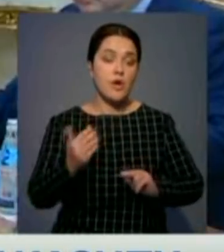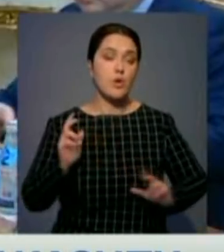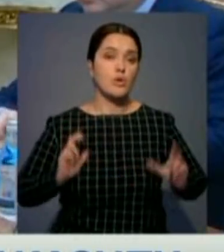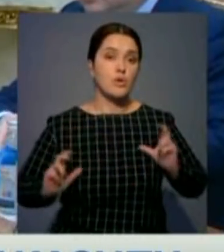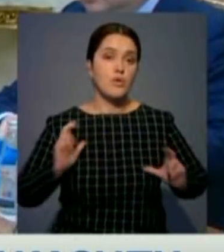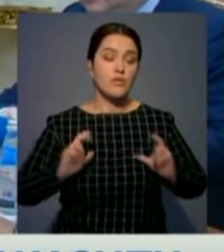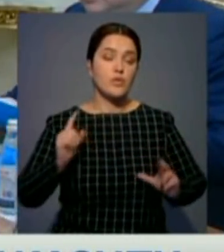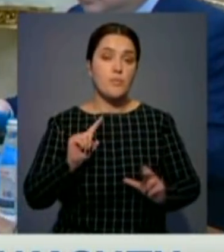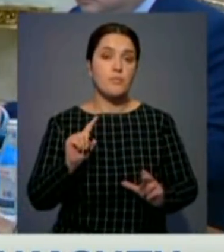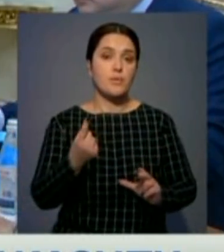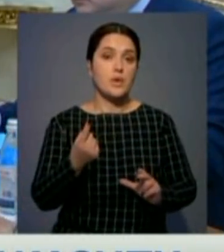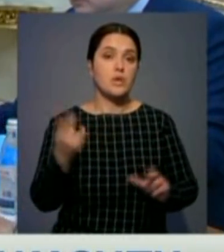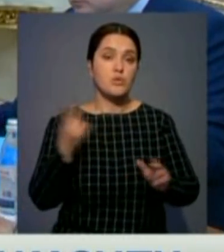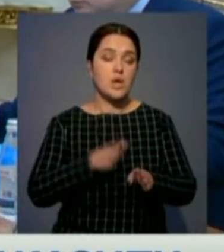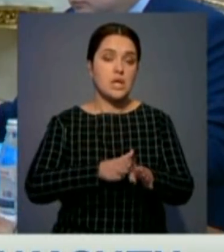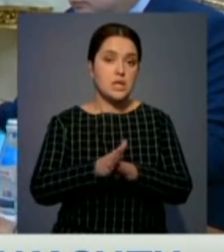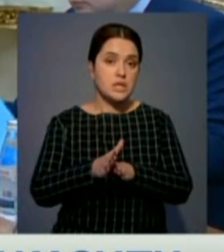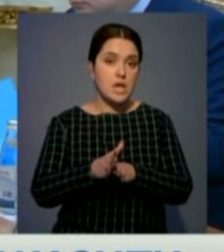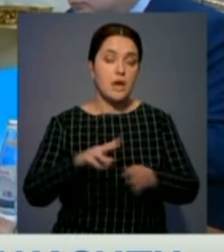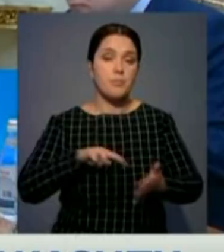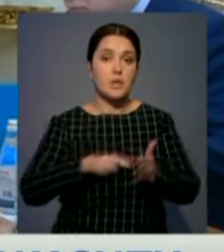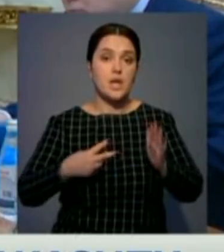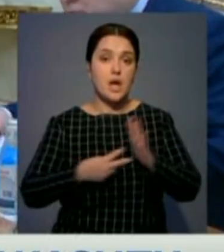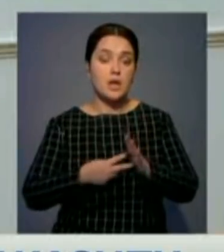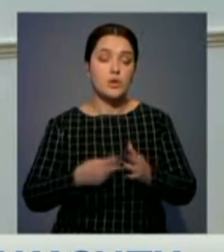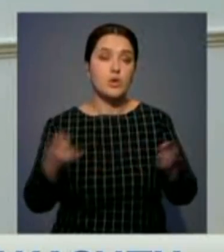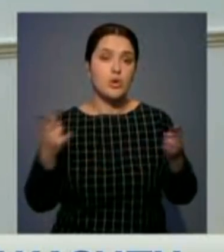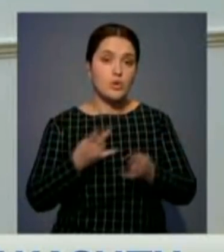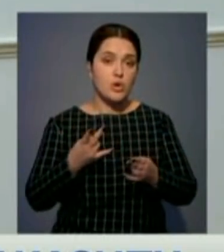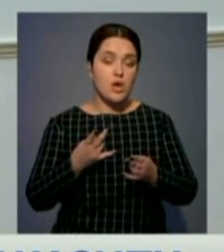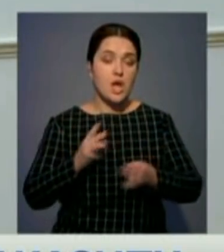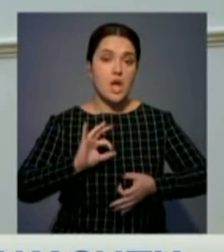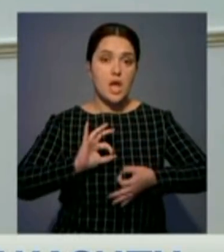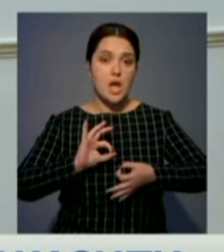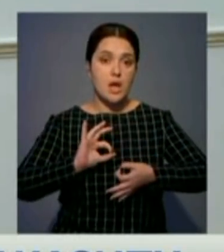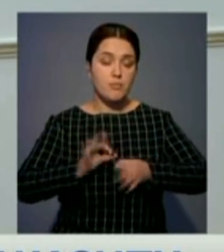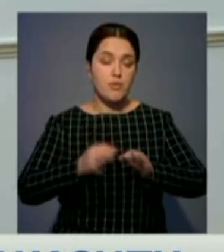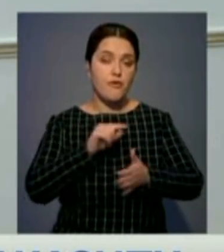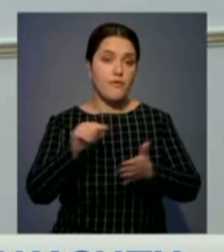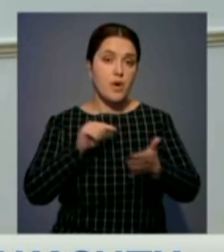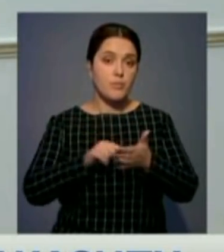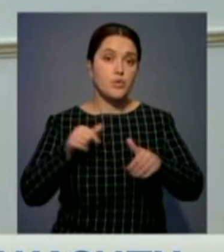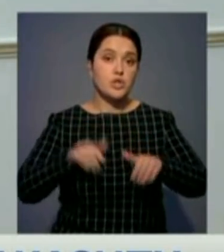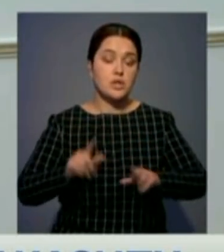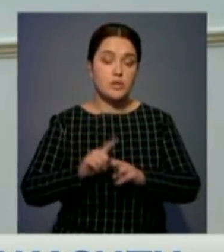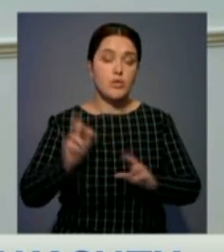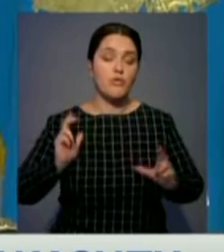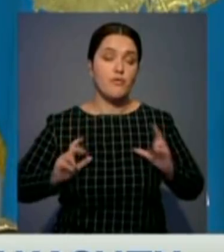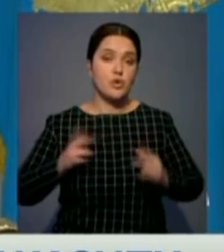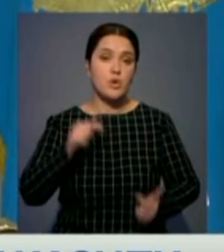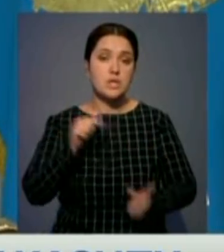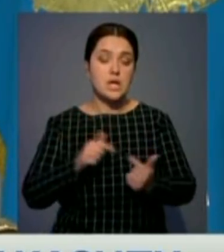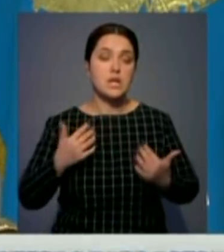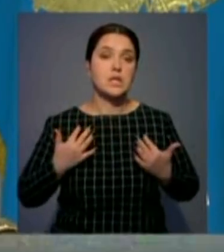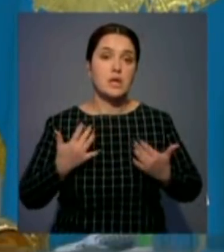находиться в первых рядах в деле ее реализации. Необходима всесторонняя проработка данного вопроса. Вуз должен также соответствовать